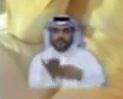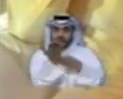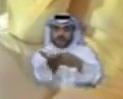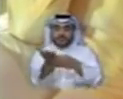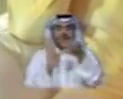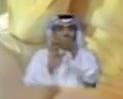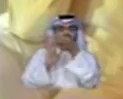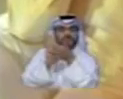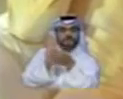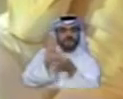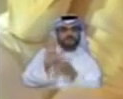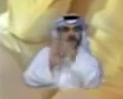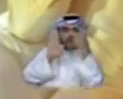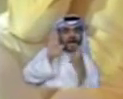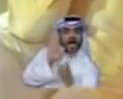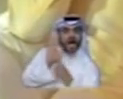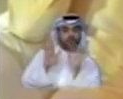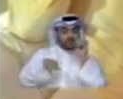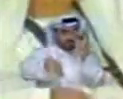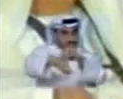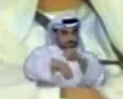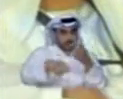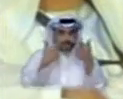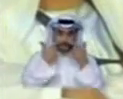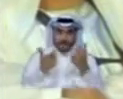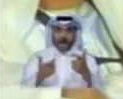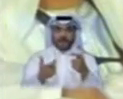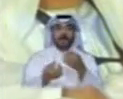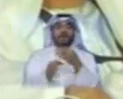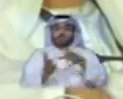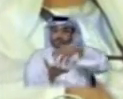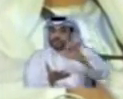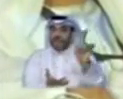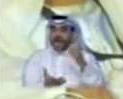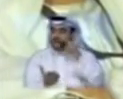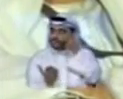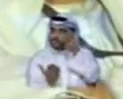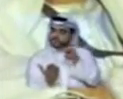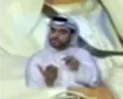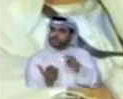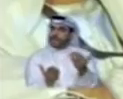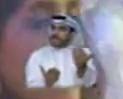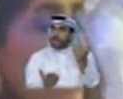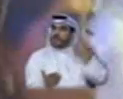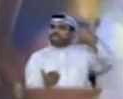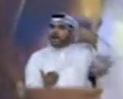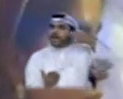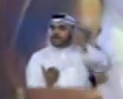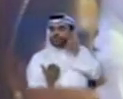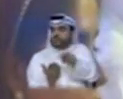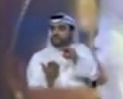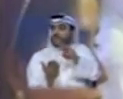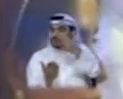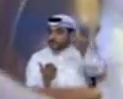النقاط التي نص عليها القانون، حيث تشجع القائمين على الإعلام الإلكتروني التسجيل في الوزارة المعنية بالحصول على